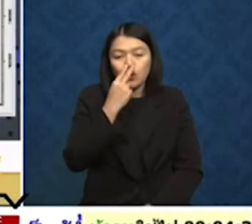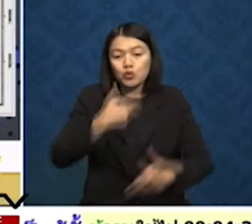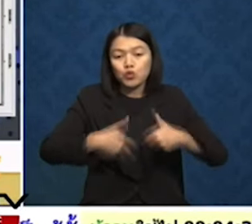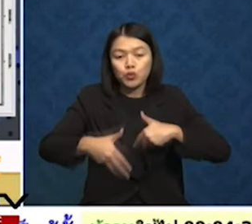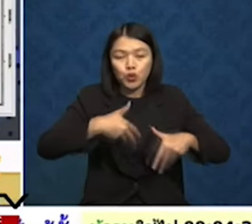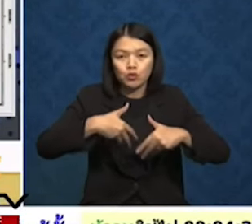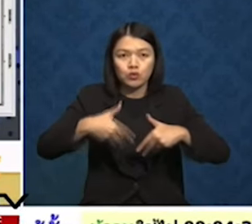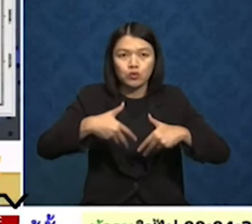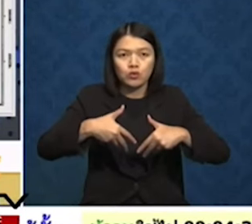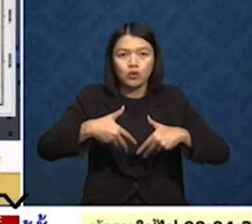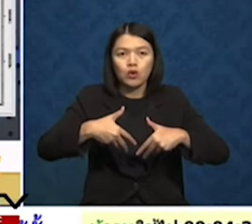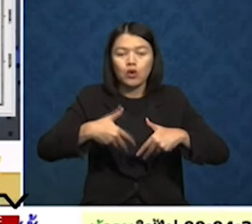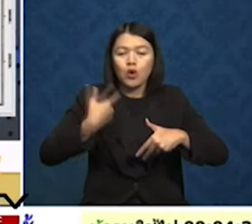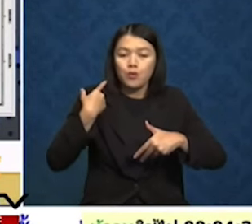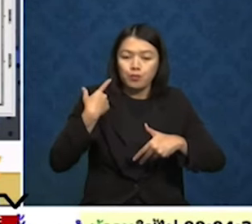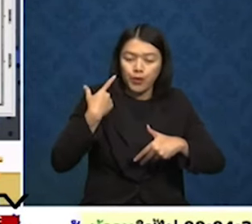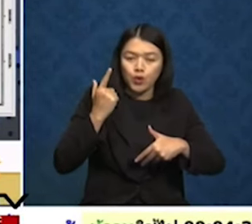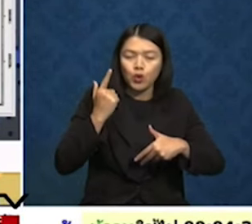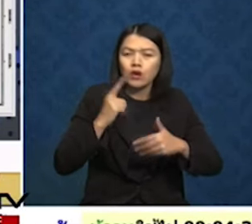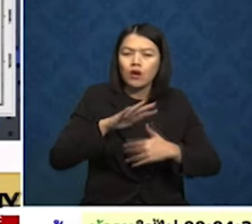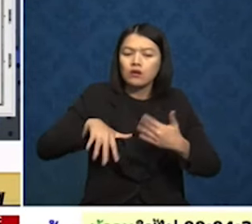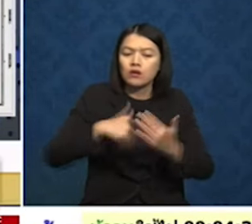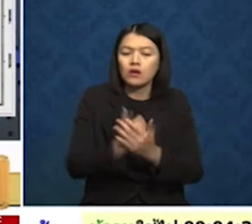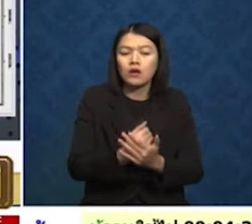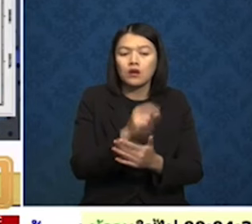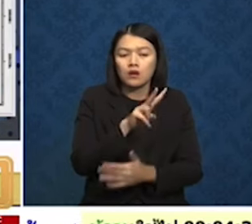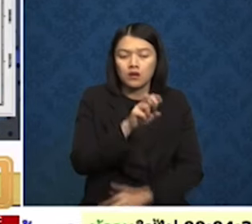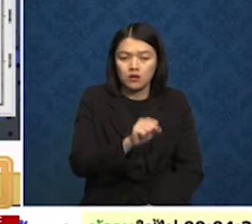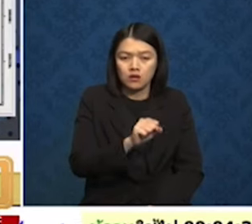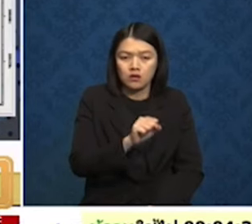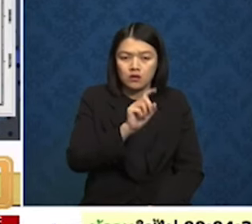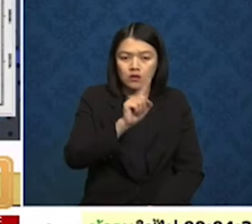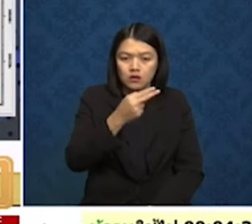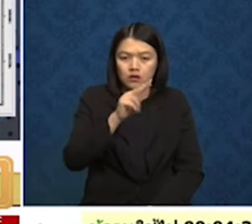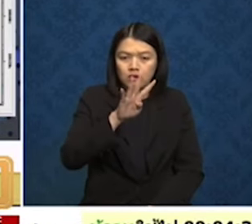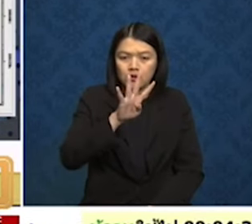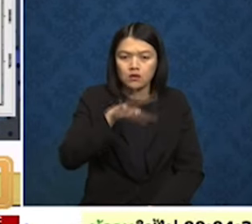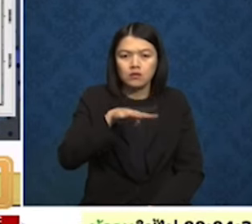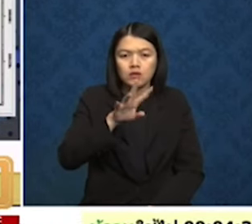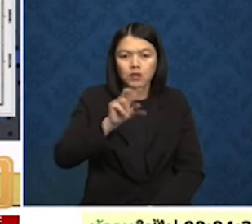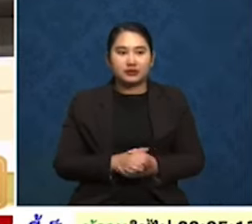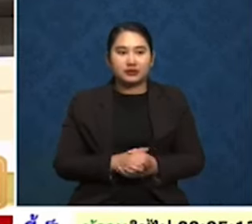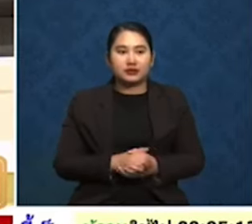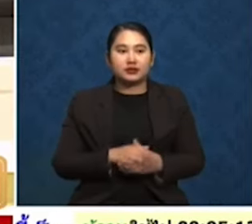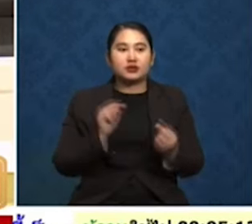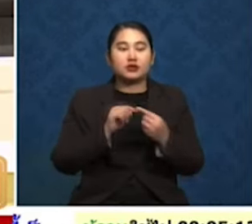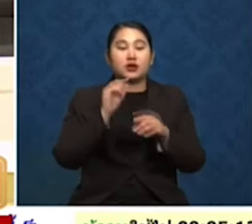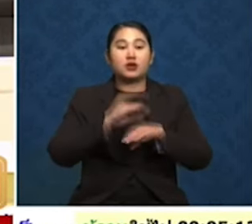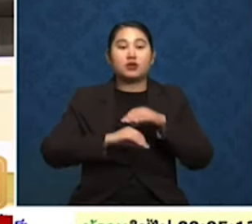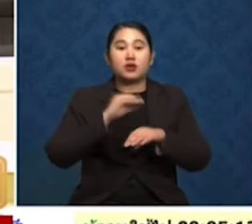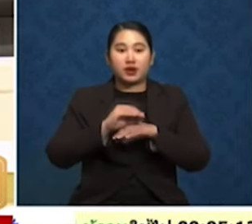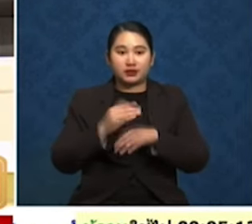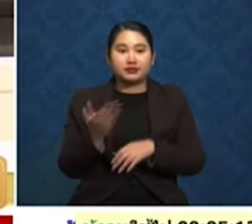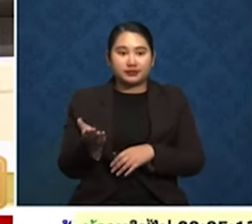ทได้รบผประโยชนรวมพททั้งสิน the city14,000,ให้อัที่ท่าน